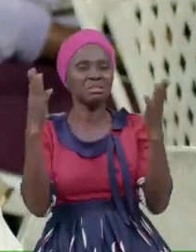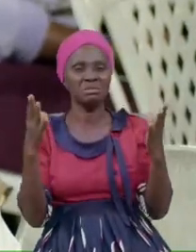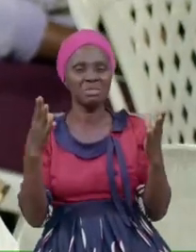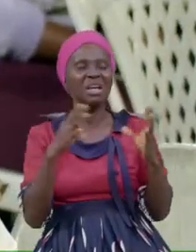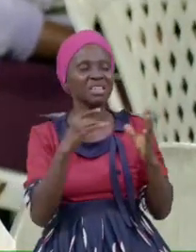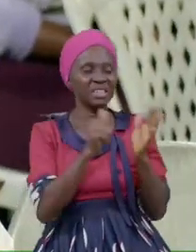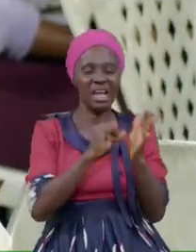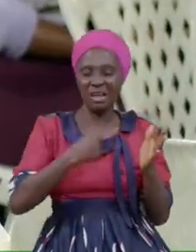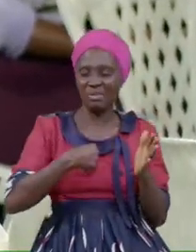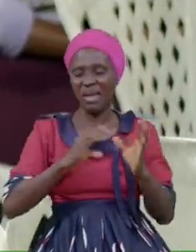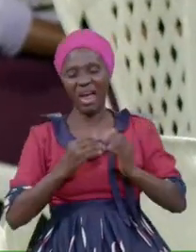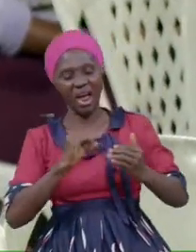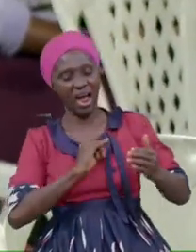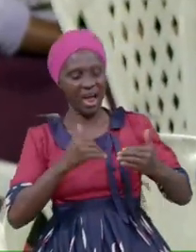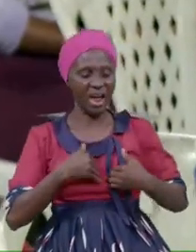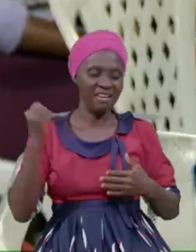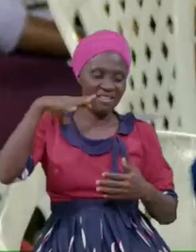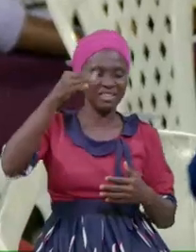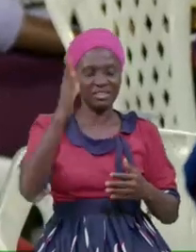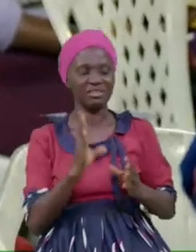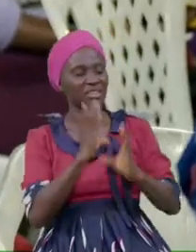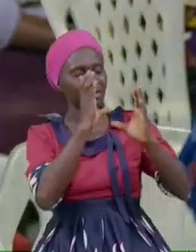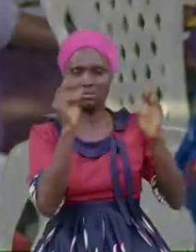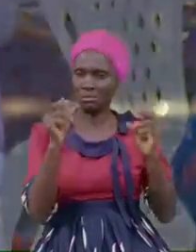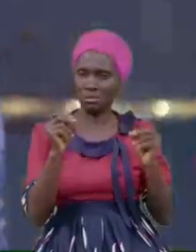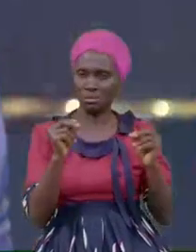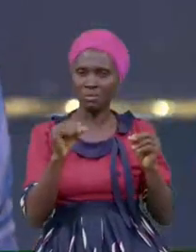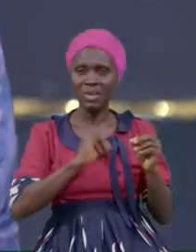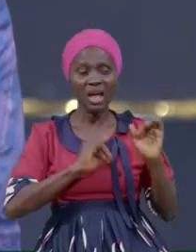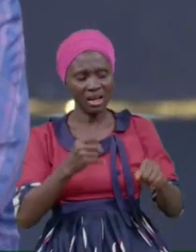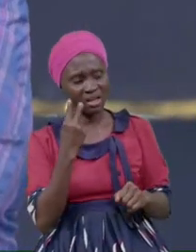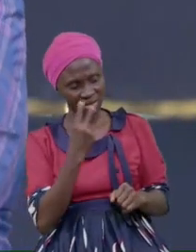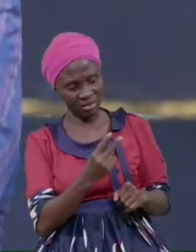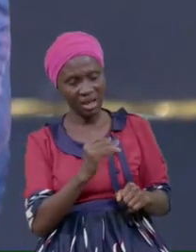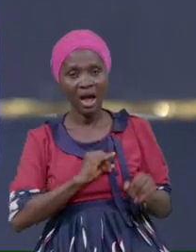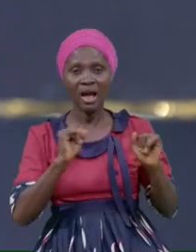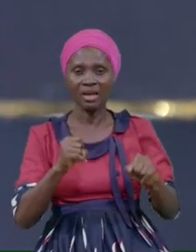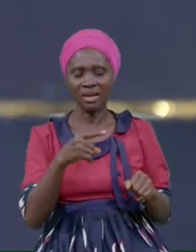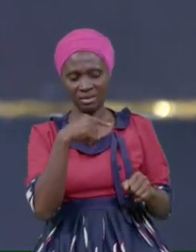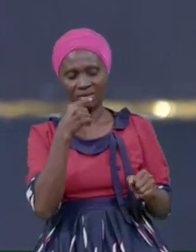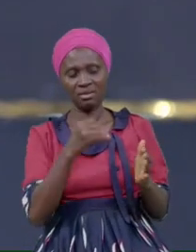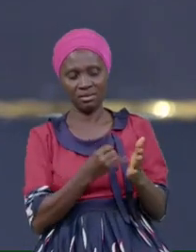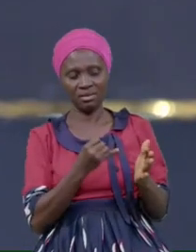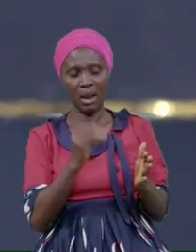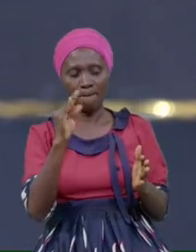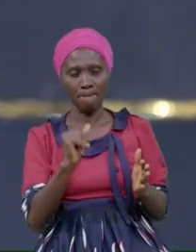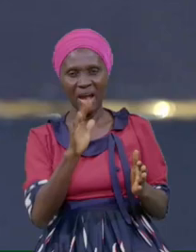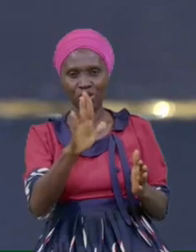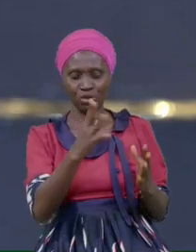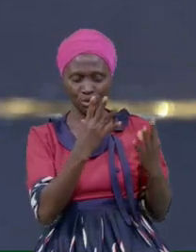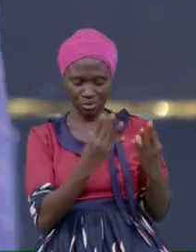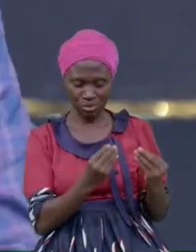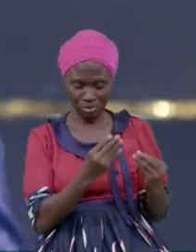Dieu. Non, je peux le détecter. Je peux le détecter par la gentillesse. Je peux le voir par ton repos. Je peux le